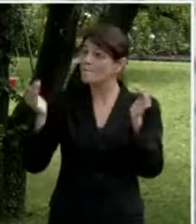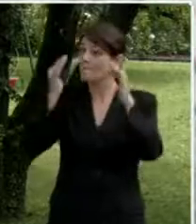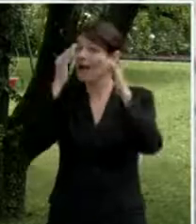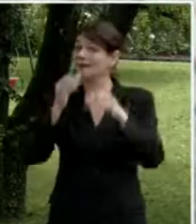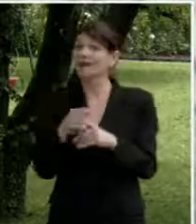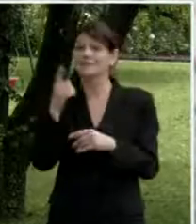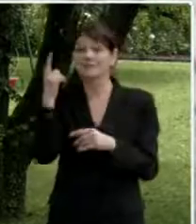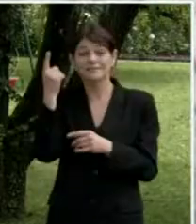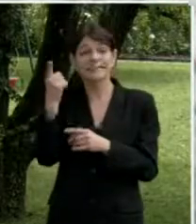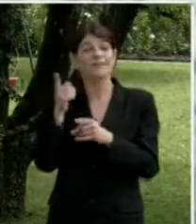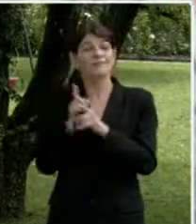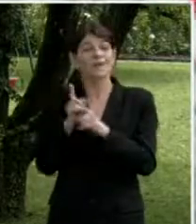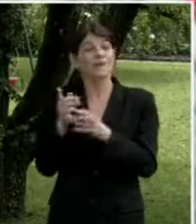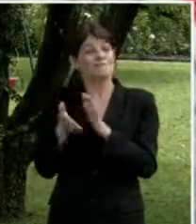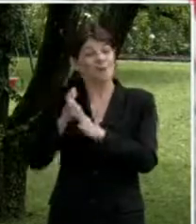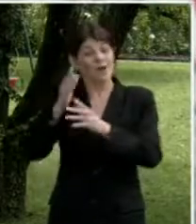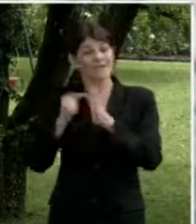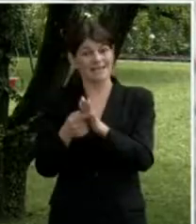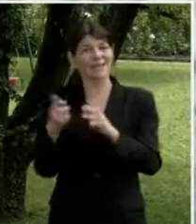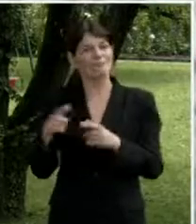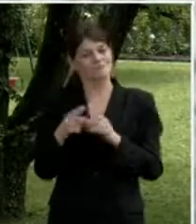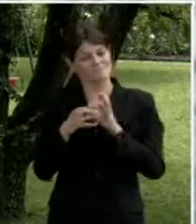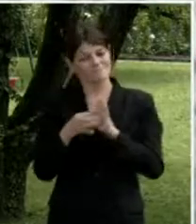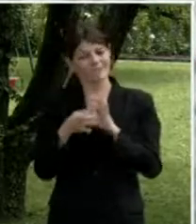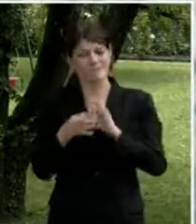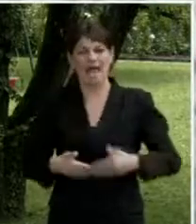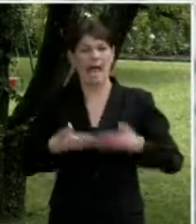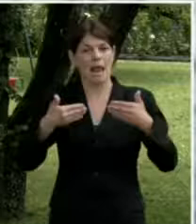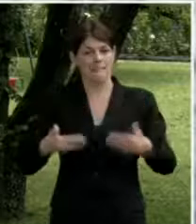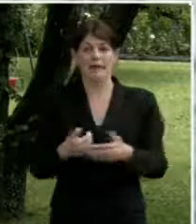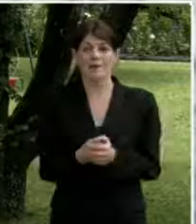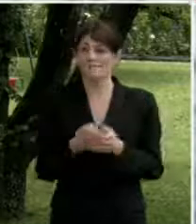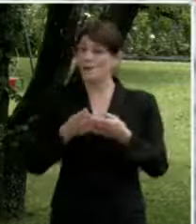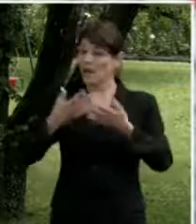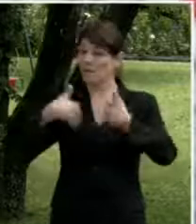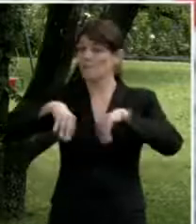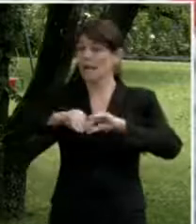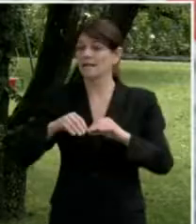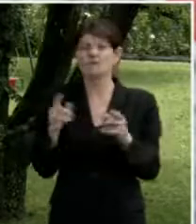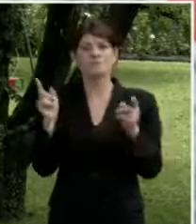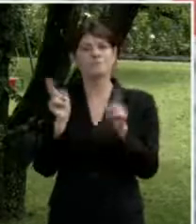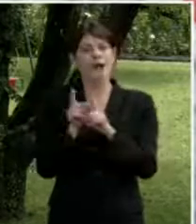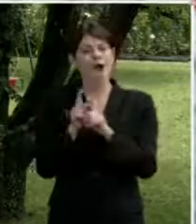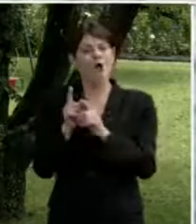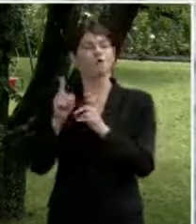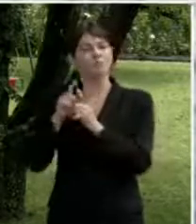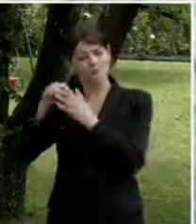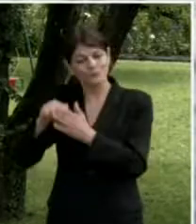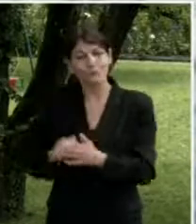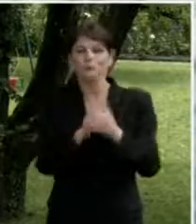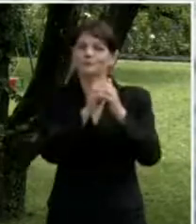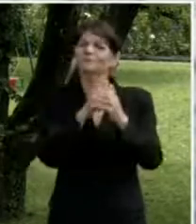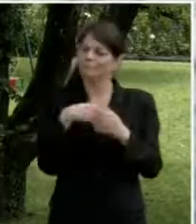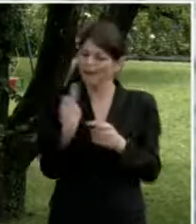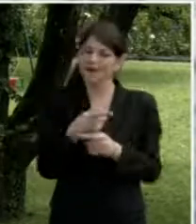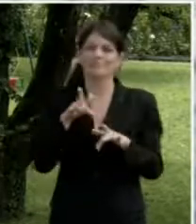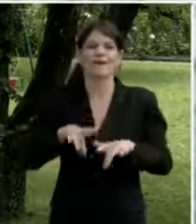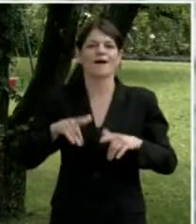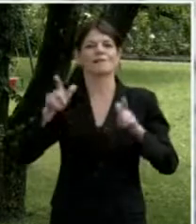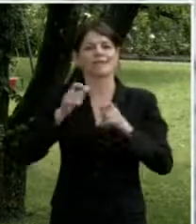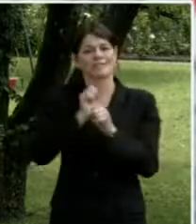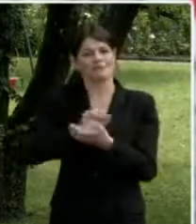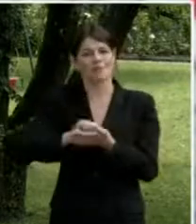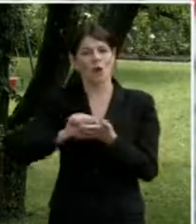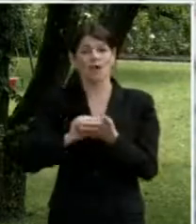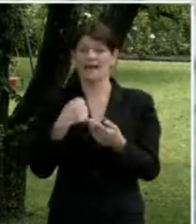feurige Heimatverbundenheit zeigen oder in den Gemeinden einen Beitrag an die Festfreude leisten. Ich